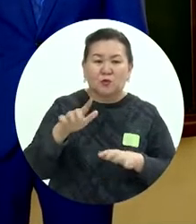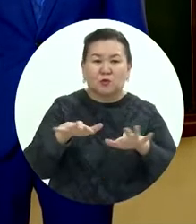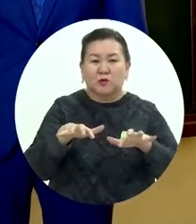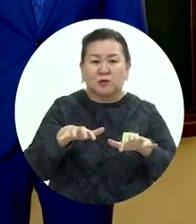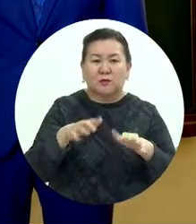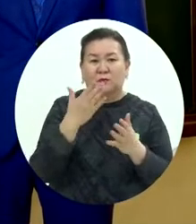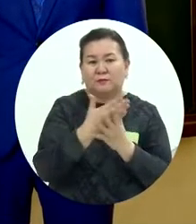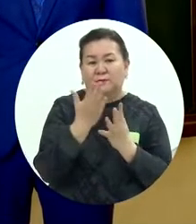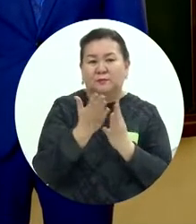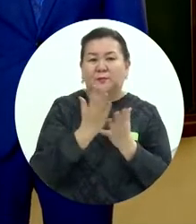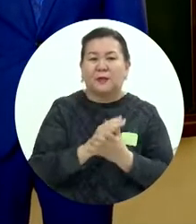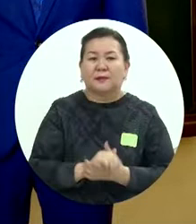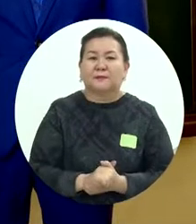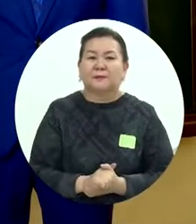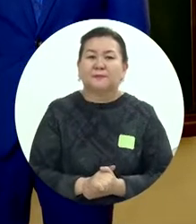үндсэн төрлүүд болох нэ.